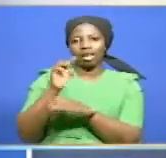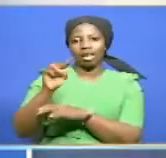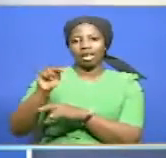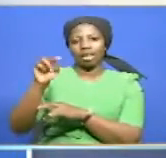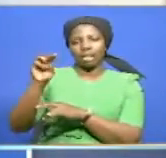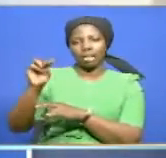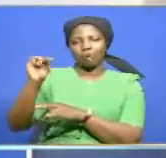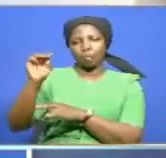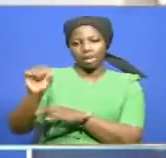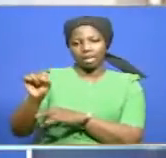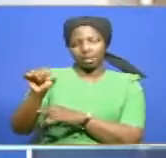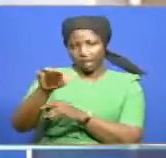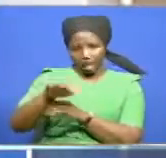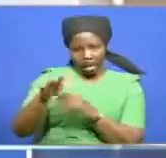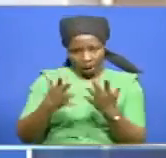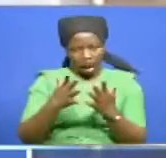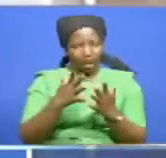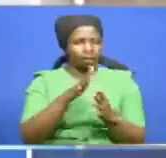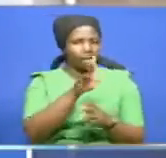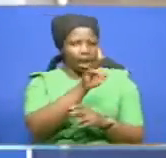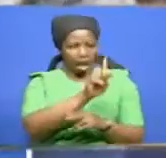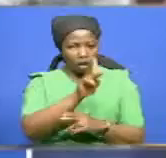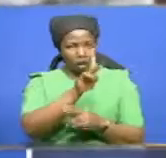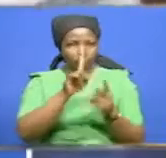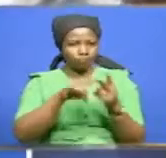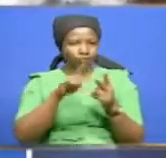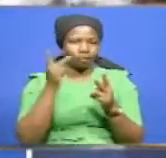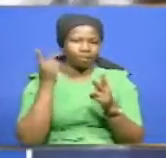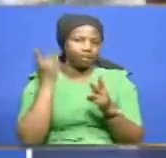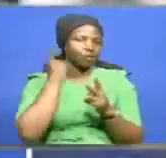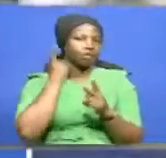katika maeneo ya Kayole na Dandora.